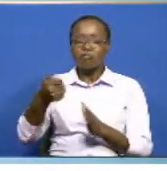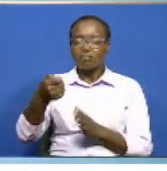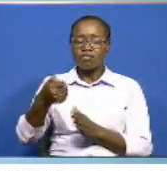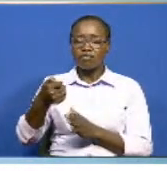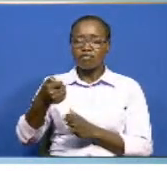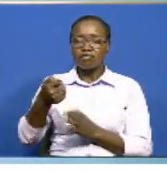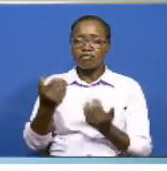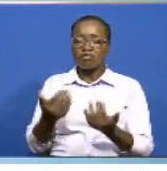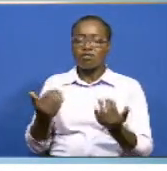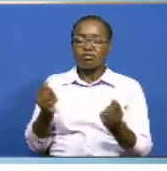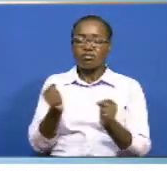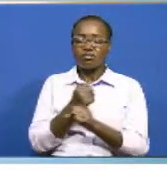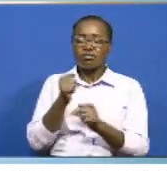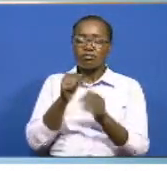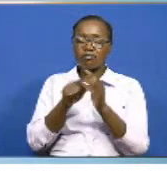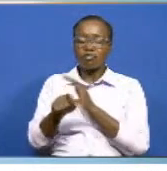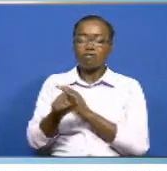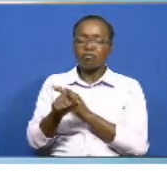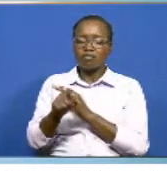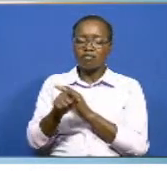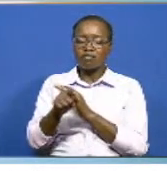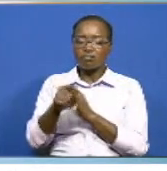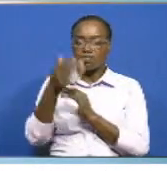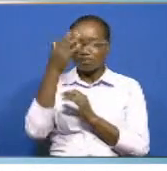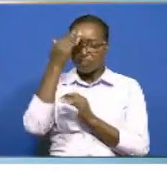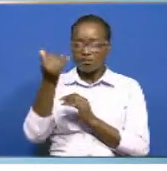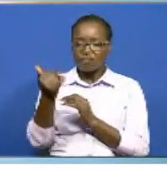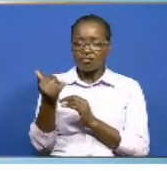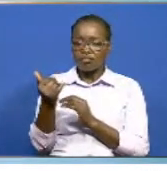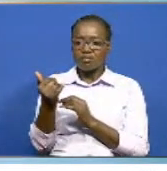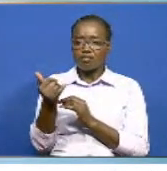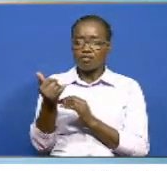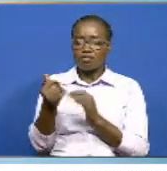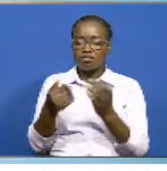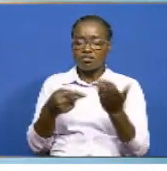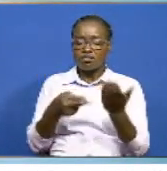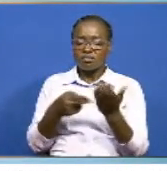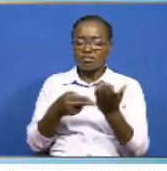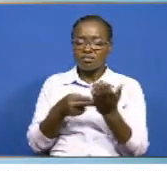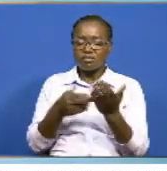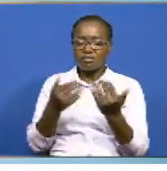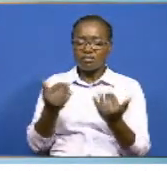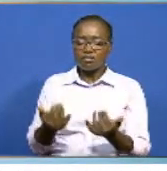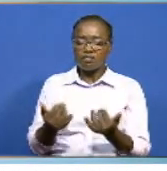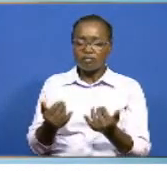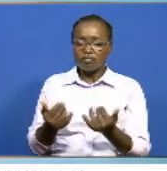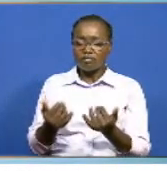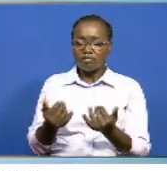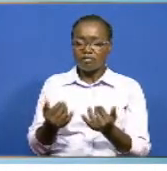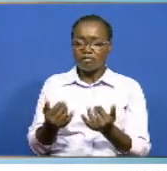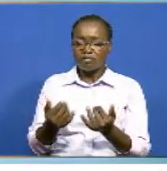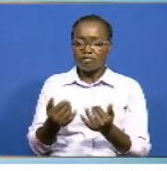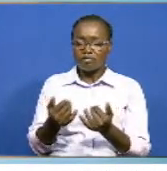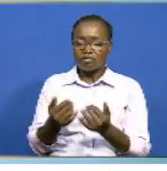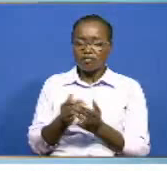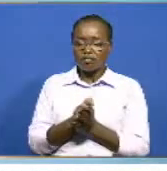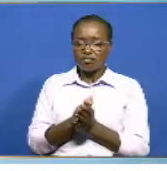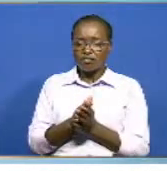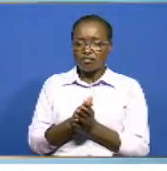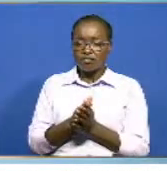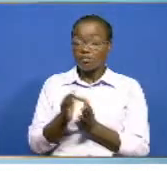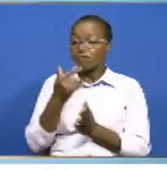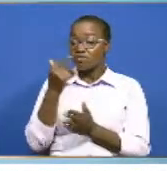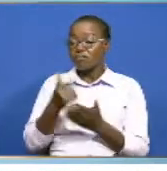mtoto hawezi pita hapo kwa sababu ni hii teknolojia yenye imetengenezwa na hao wafumbuzi. Wameza kusema kwamba